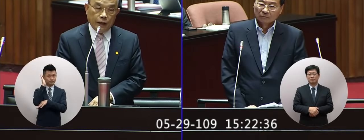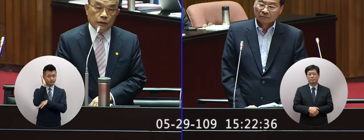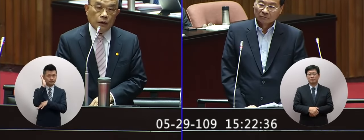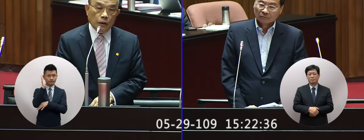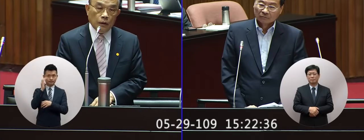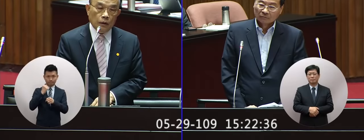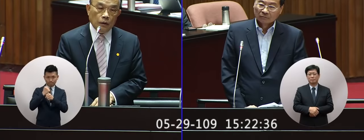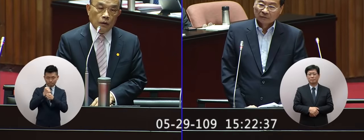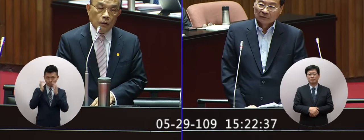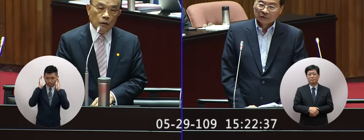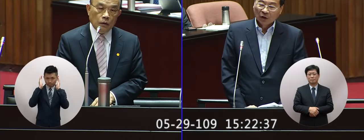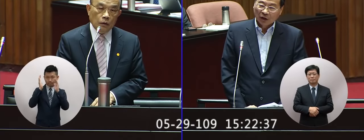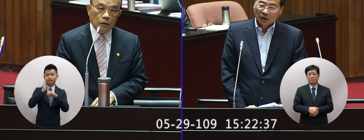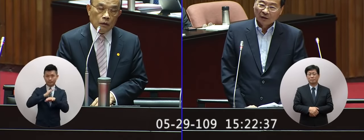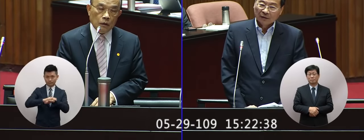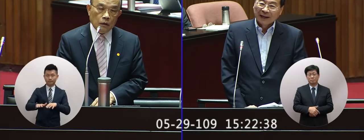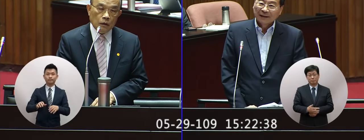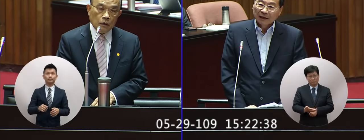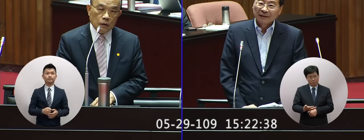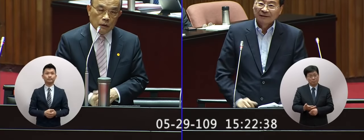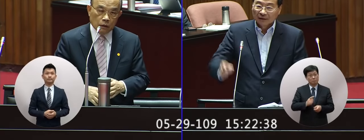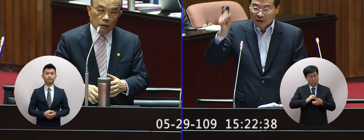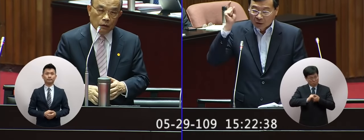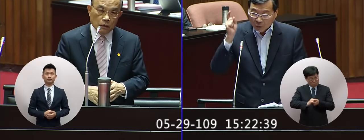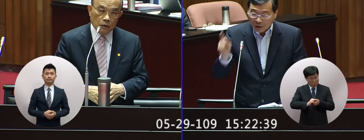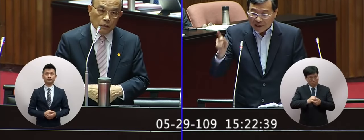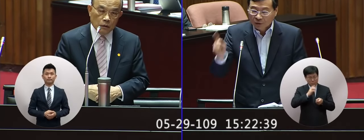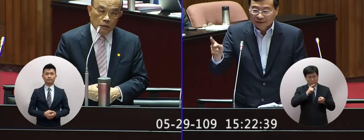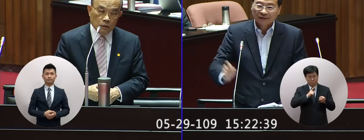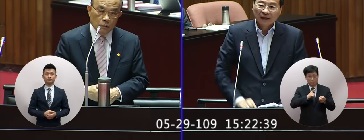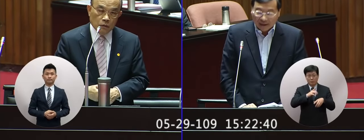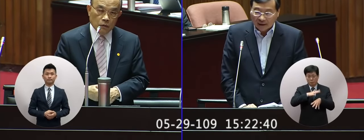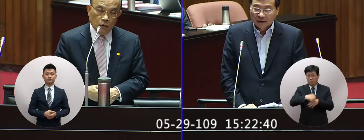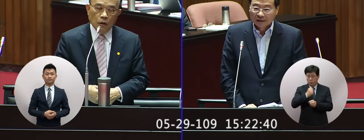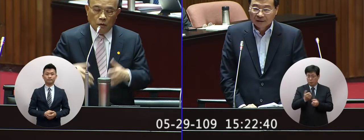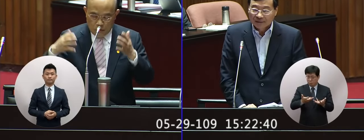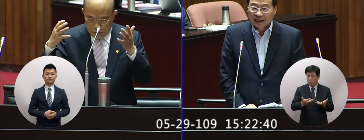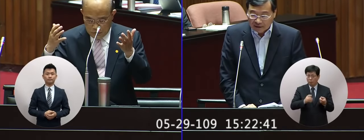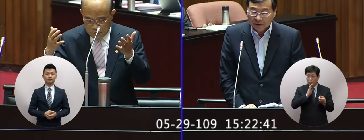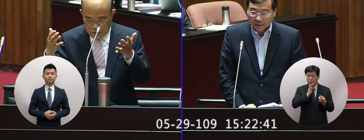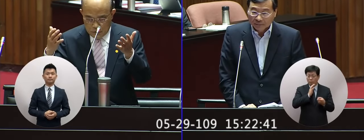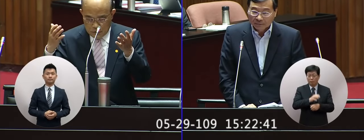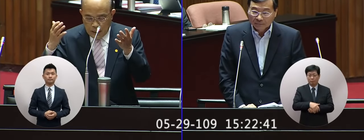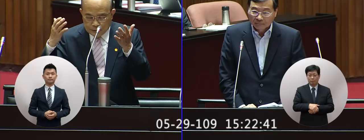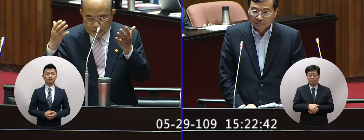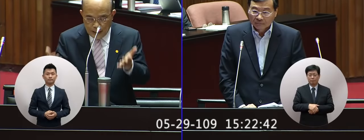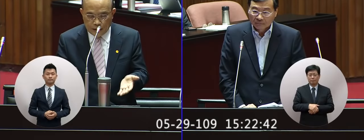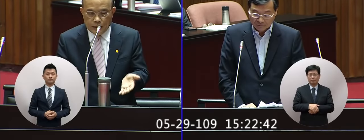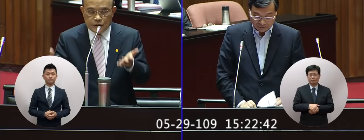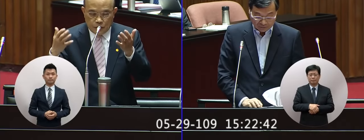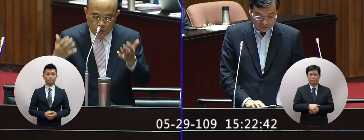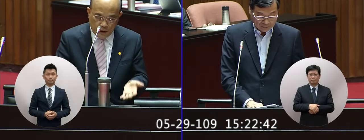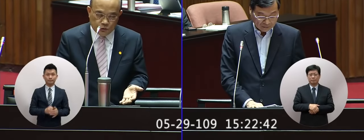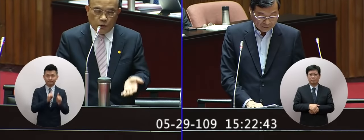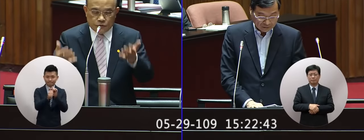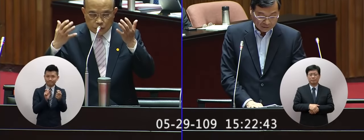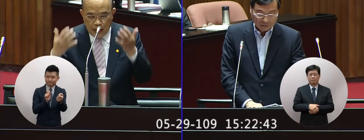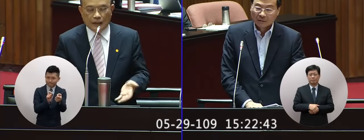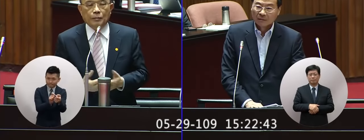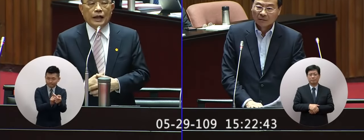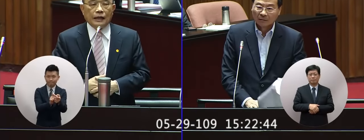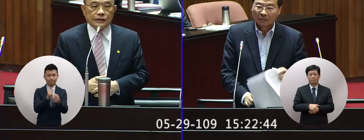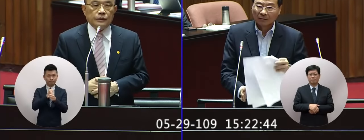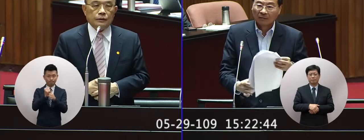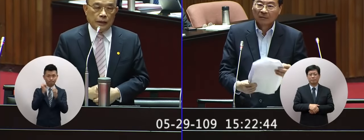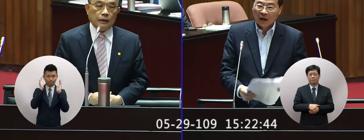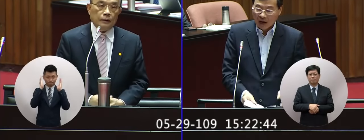事的内阁， 所以你把它定为是会做事的内阁，是不是这样定位？ 要接地气、会做事，